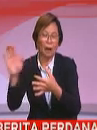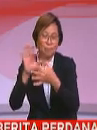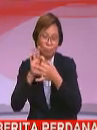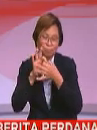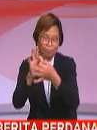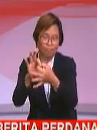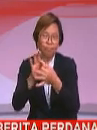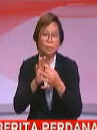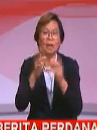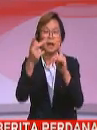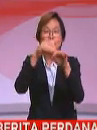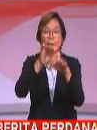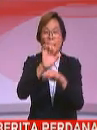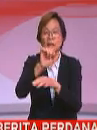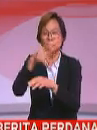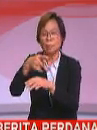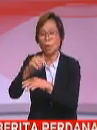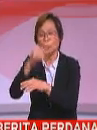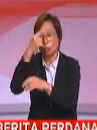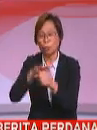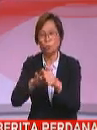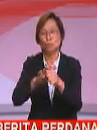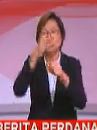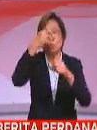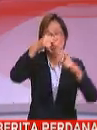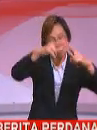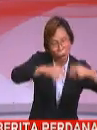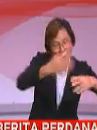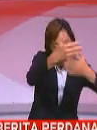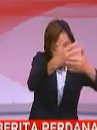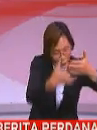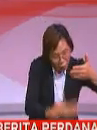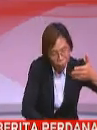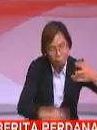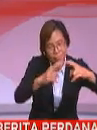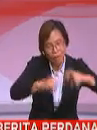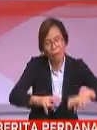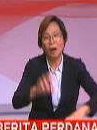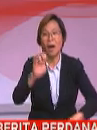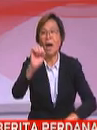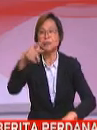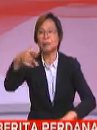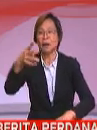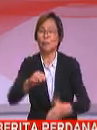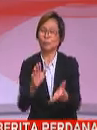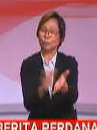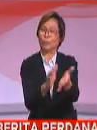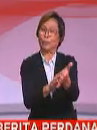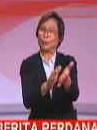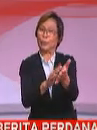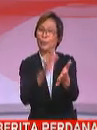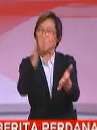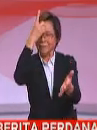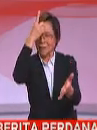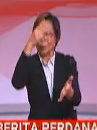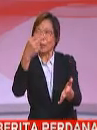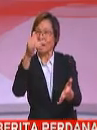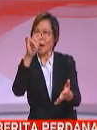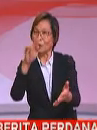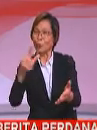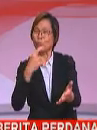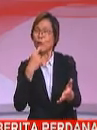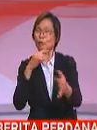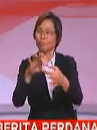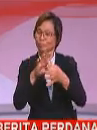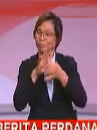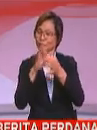sepenuhnya kepada sprm bagi melengkapkan siasatan sprm memuji iltizam Datuk Khairul zaimi itu dan menegaskan